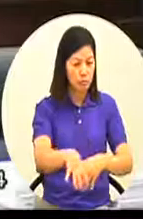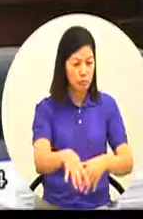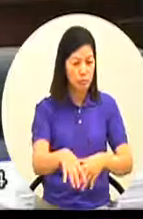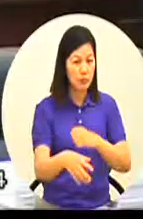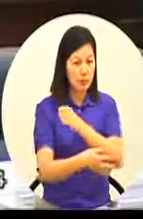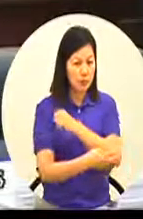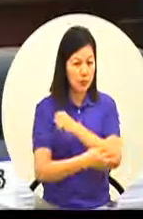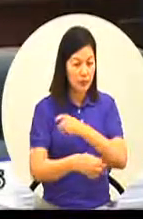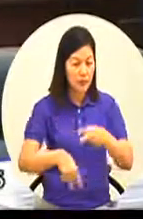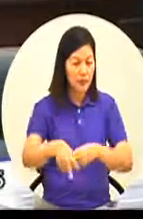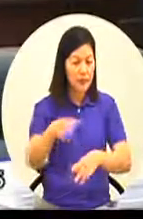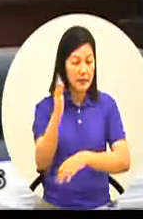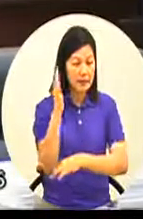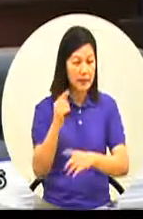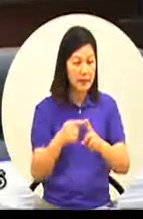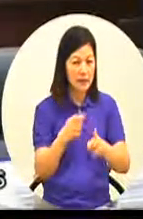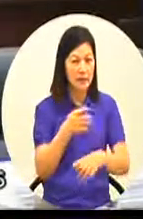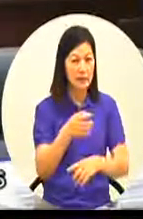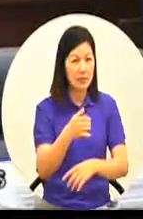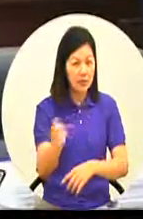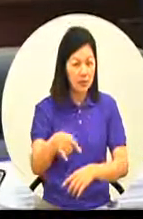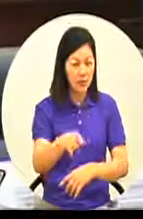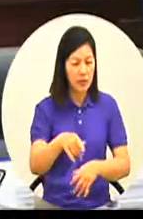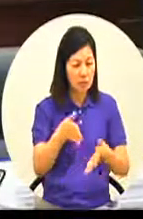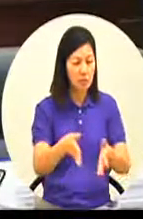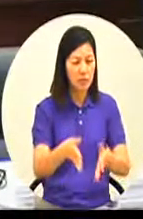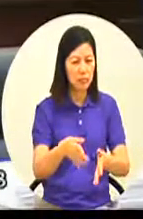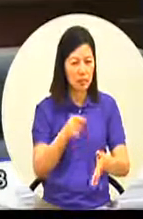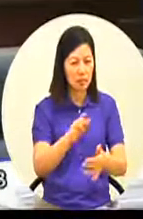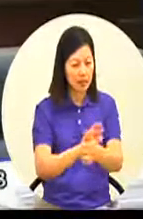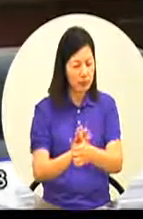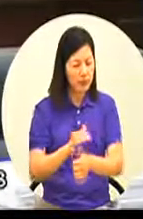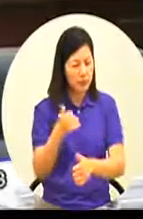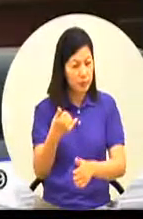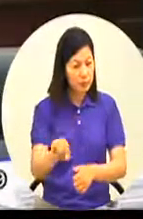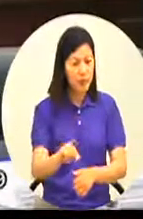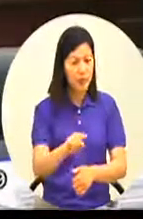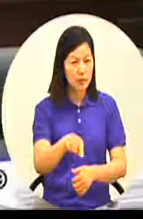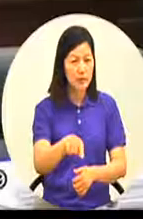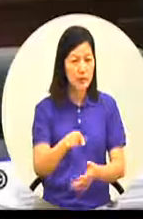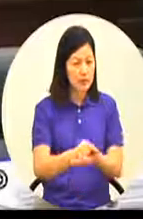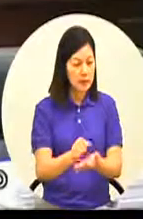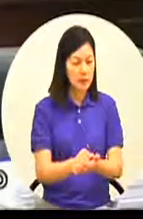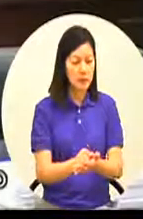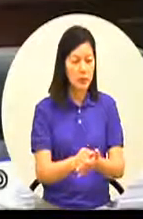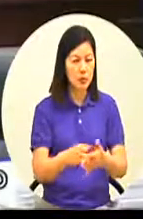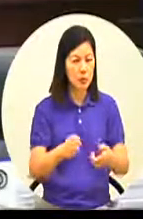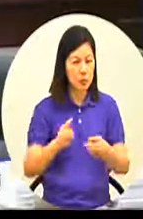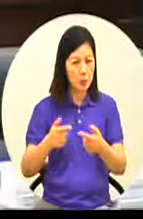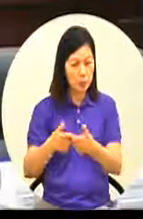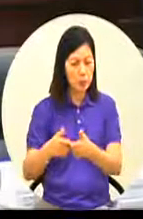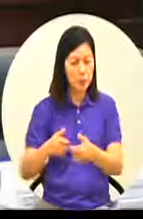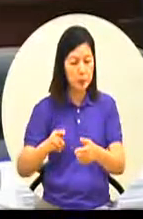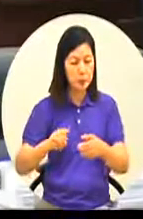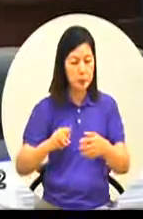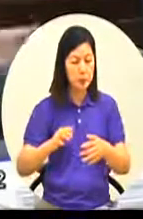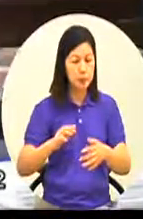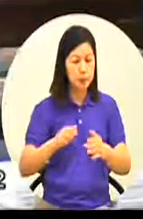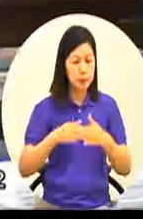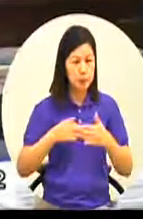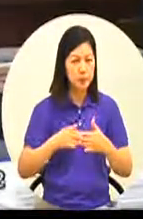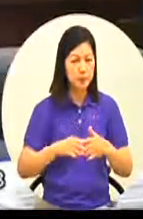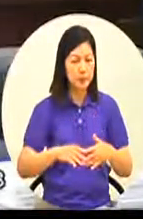那个地方，我觉得那样的设计或许比较妥当，代表说这个大家对这个行政的机关，而不是对